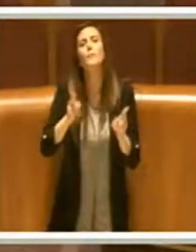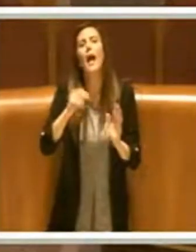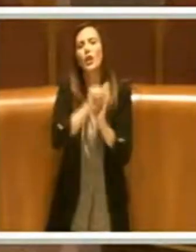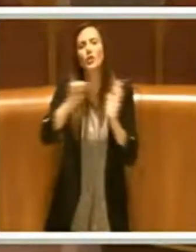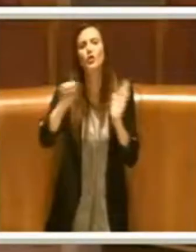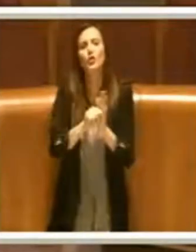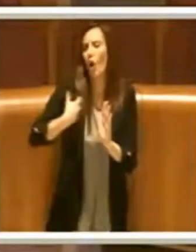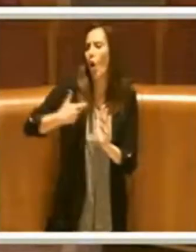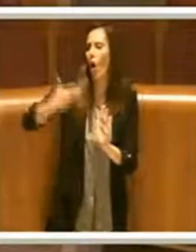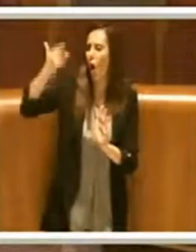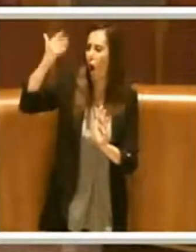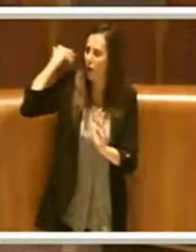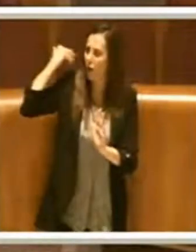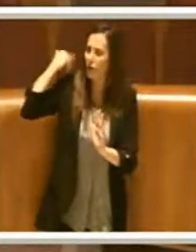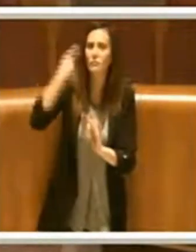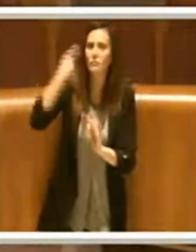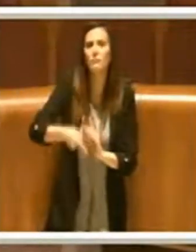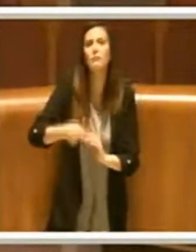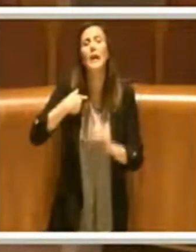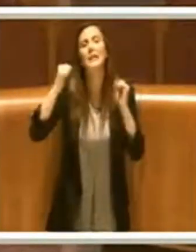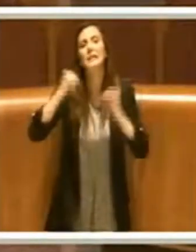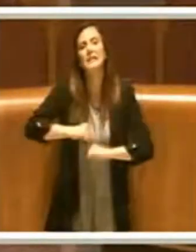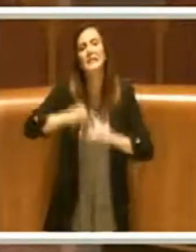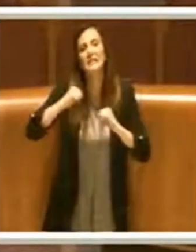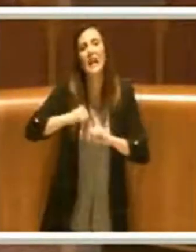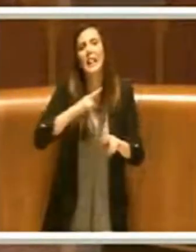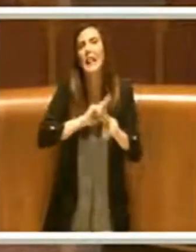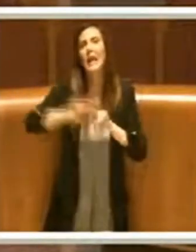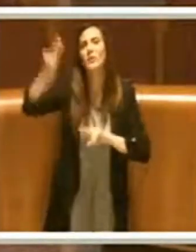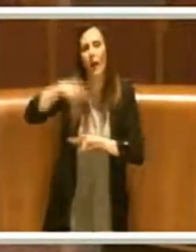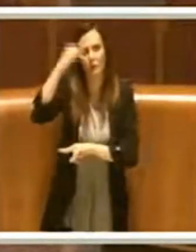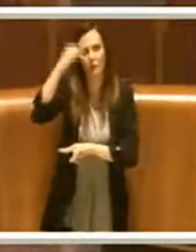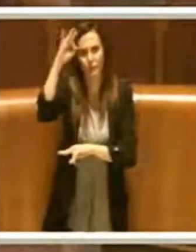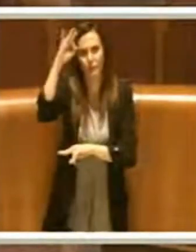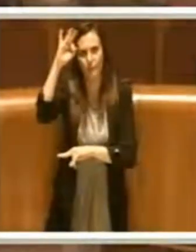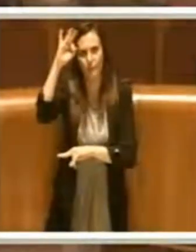all'eccellenza del nostro Servizio Sanitario Nazionale. Grazie.